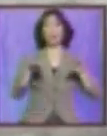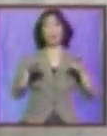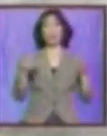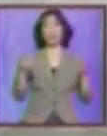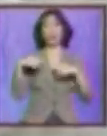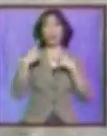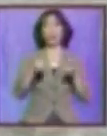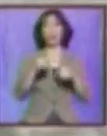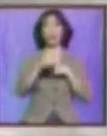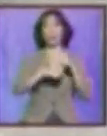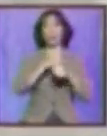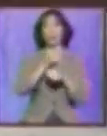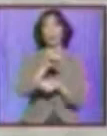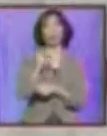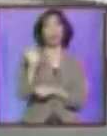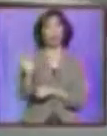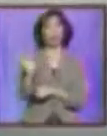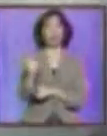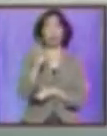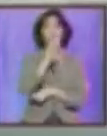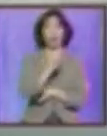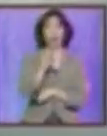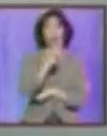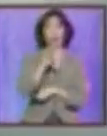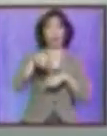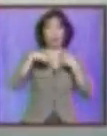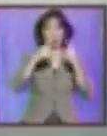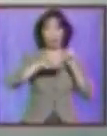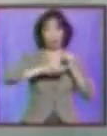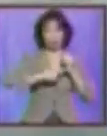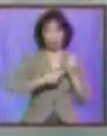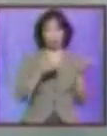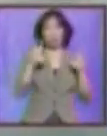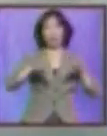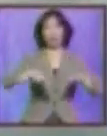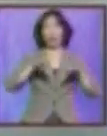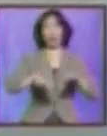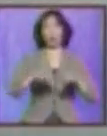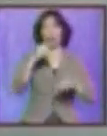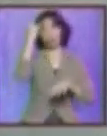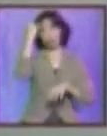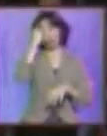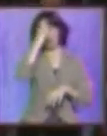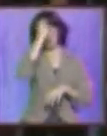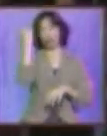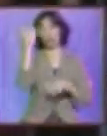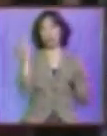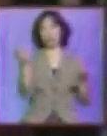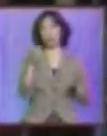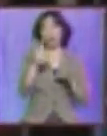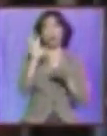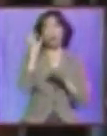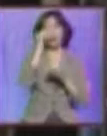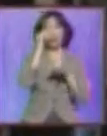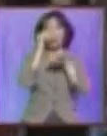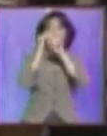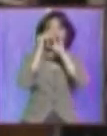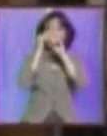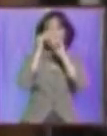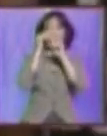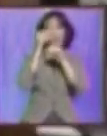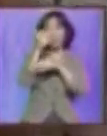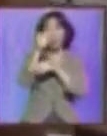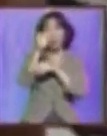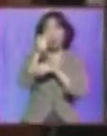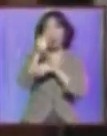noong 2009. Lunes pa nagsimulang umulan doon. Sa Italy naman, nakuhanan sa cellphone ang paghagupit ng buhawing